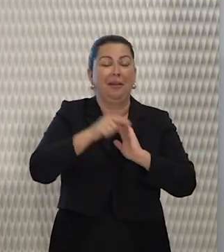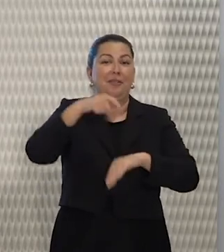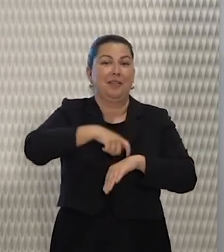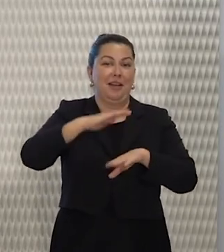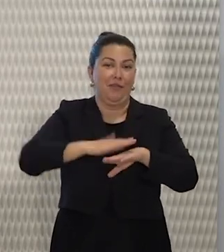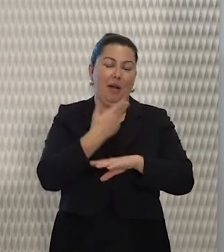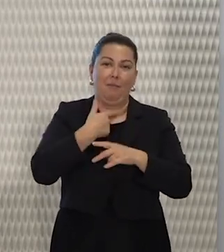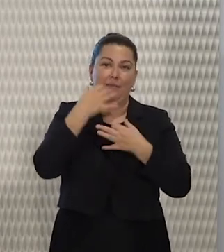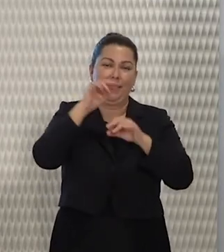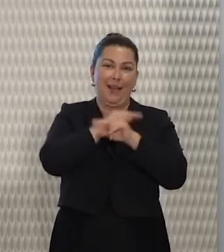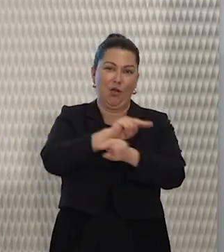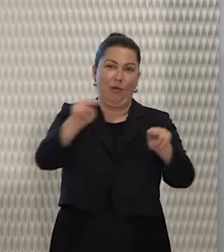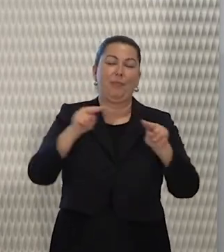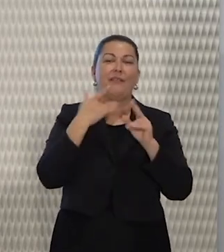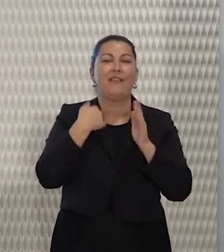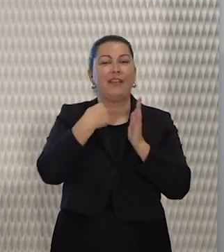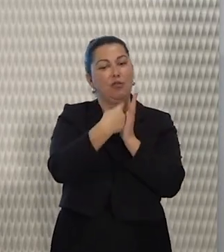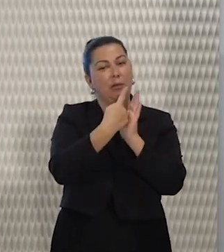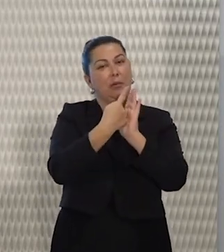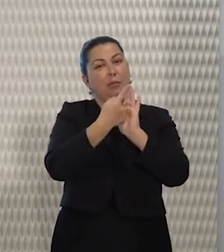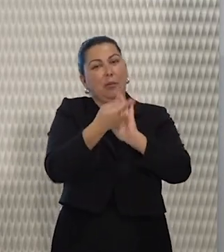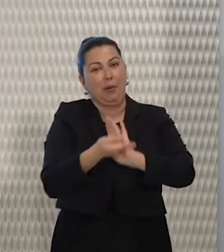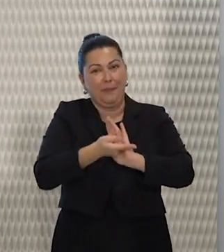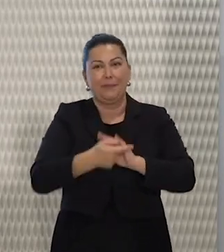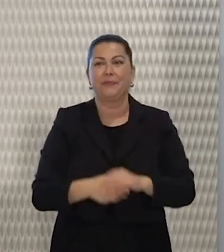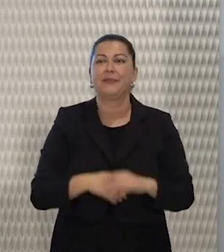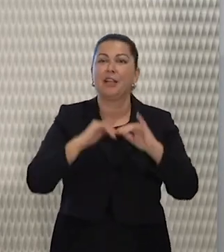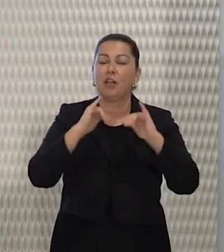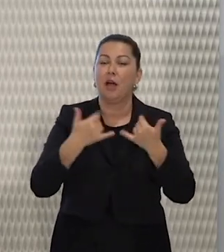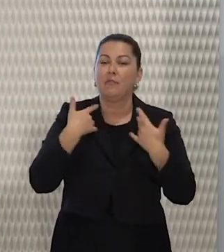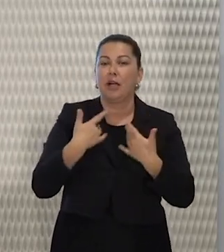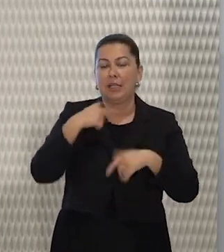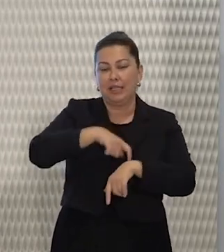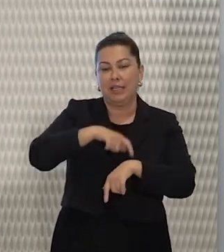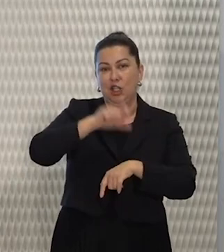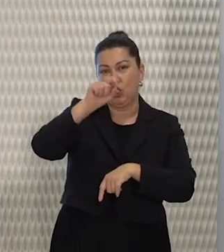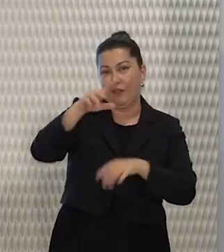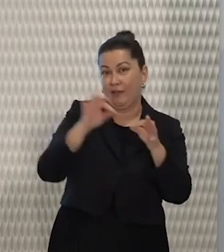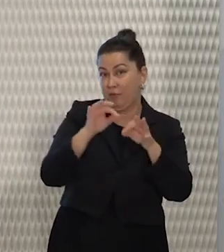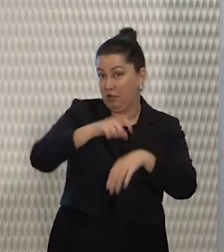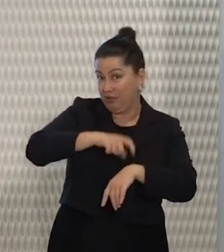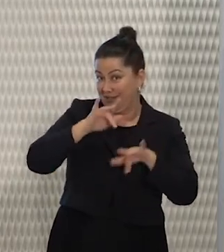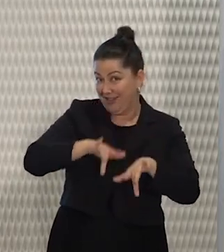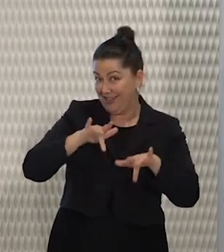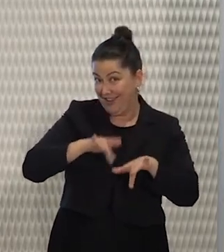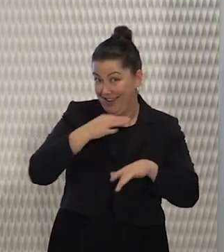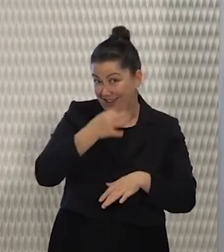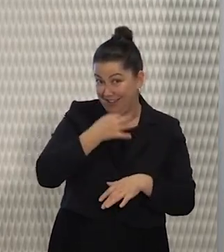hat ein bisschen einen Überblick, wie viel Zeit das noch bleibt. Ich stelle mir jetzt ein Michael, 12 Minuten ein,